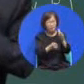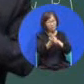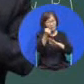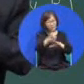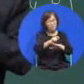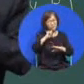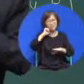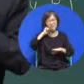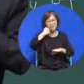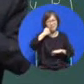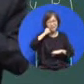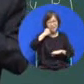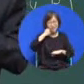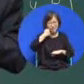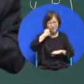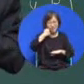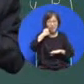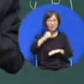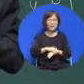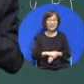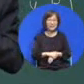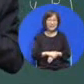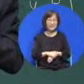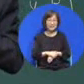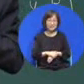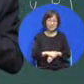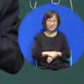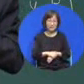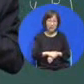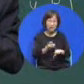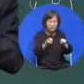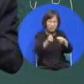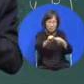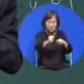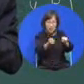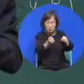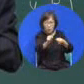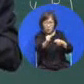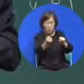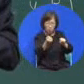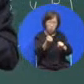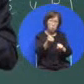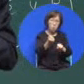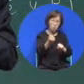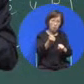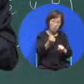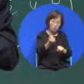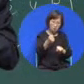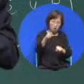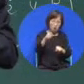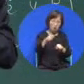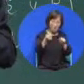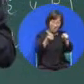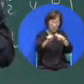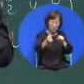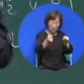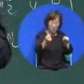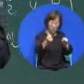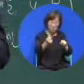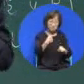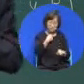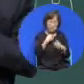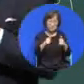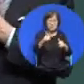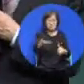by commissioning out missionaries, is not going to be effective. 거기에 태권도 할 만한 사람을 키워야 됩니다. Instead, you must raise 그렇죠. up those who can do 길입니다.